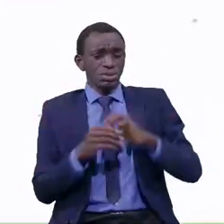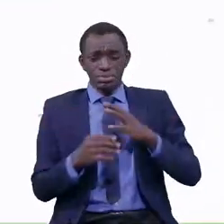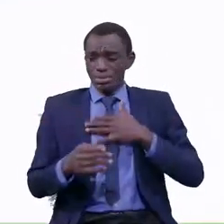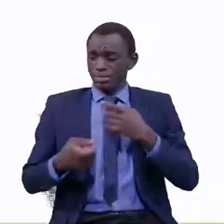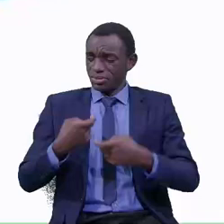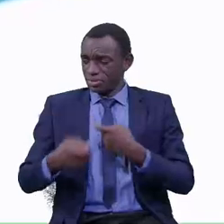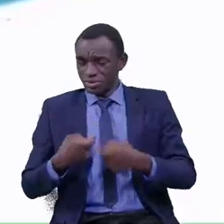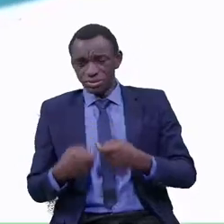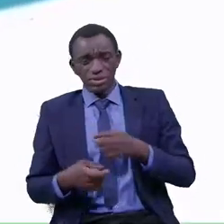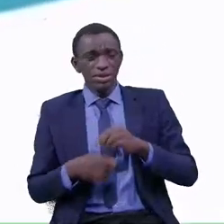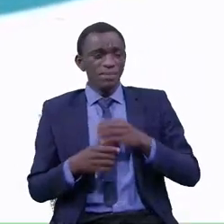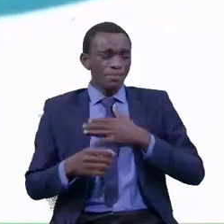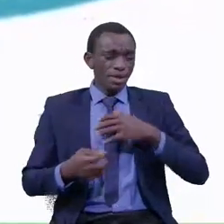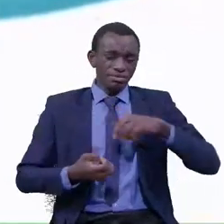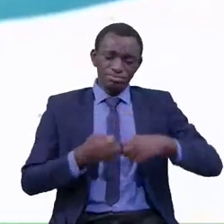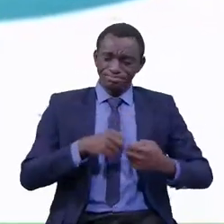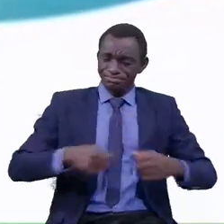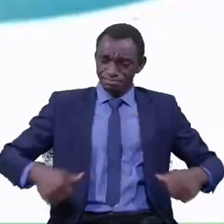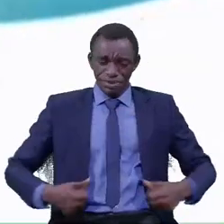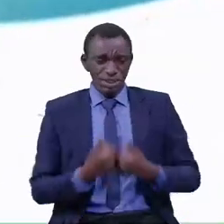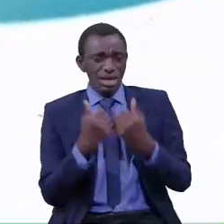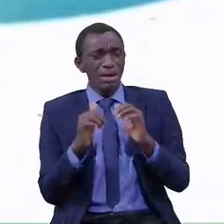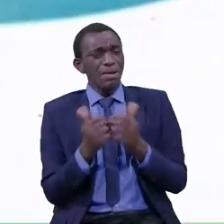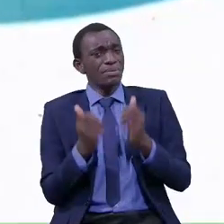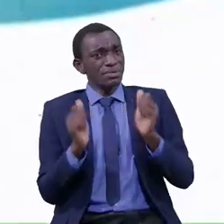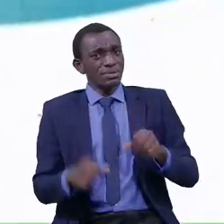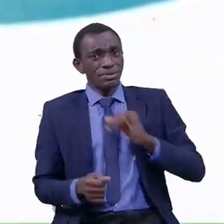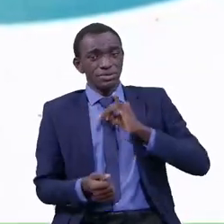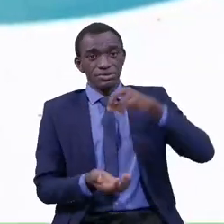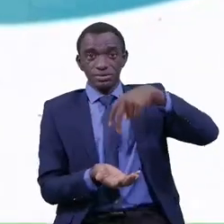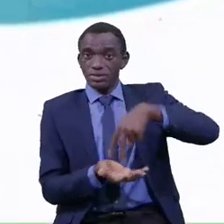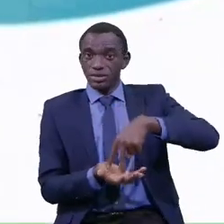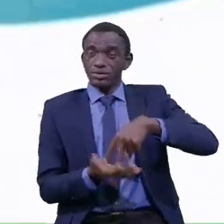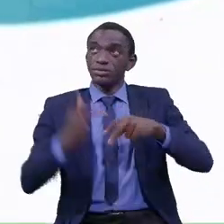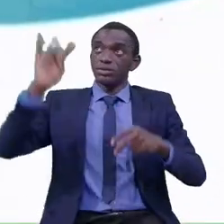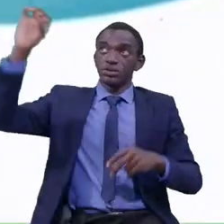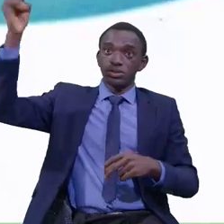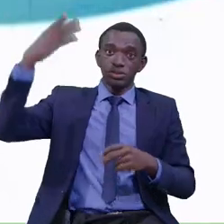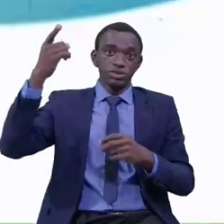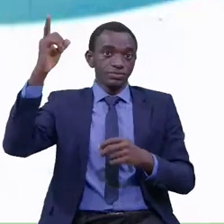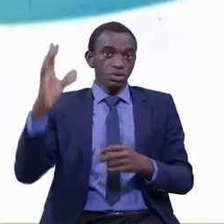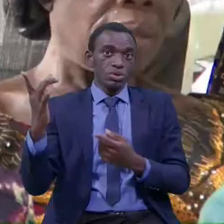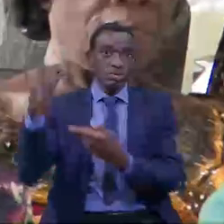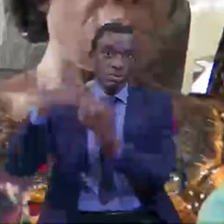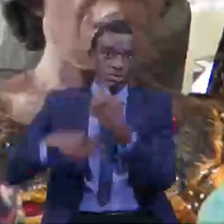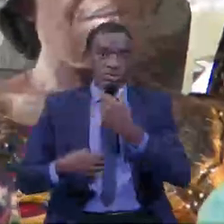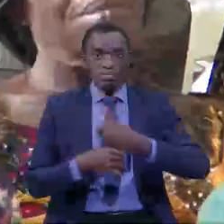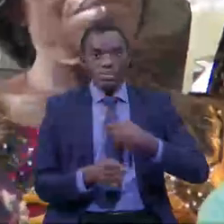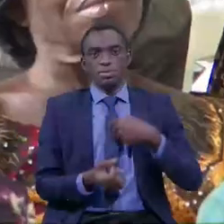défis, comment je peux tenir. La grâce de Dieu vient et elle te rendra